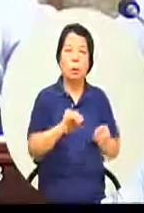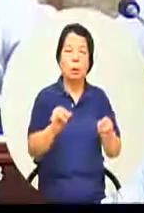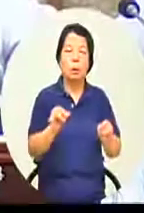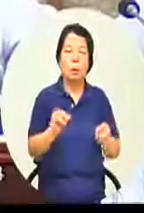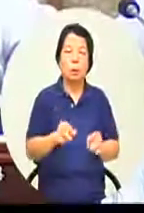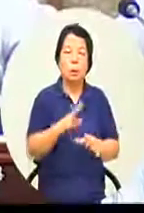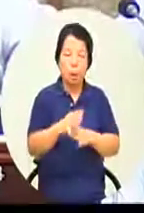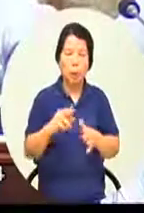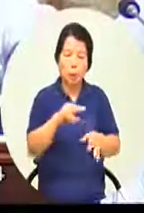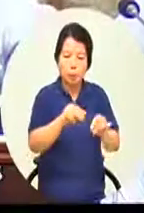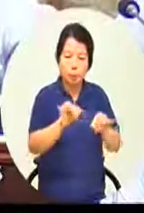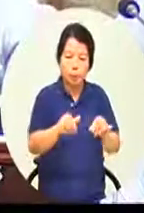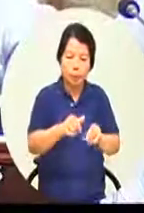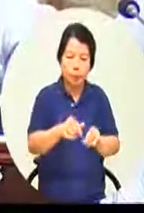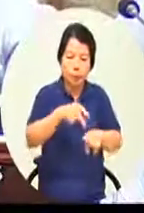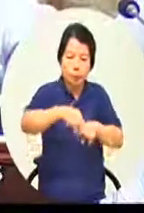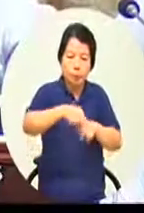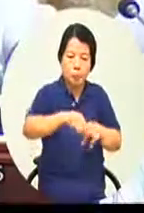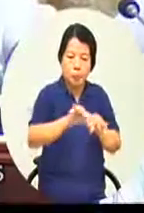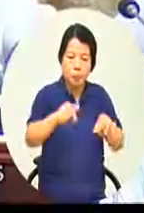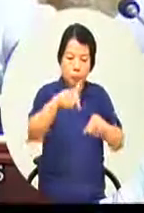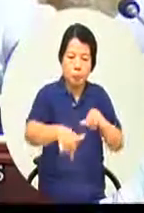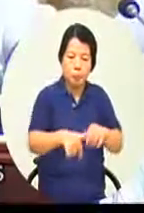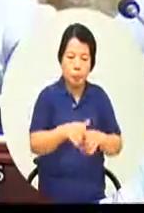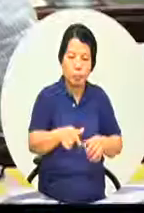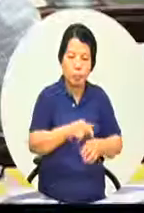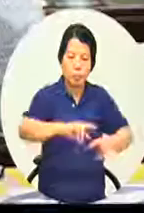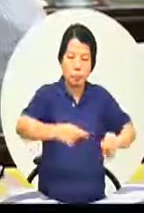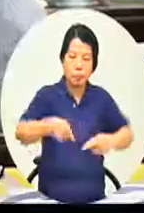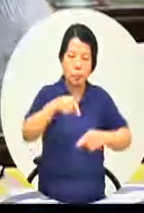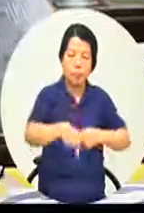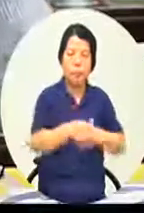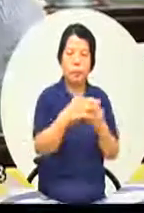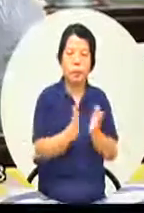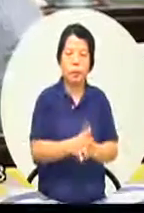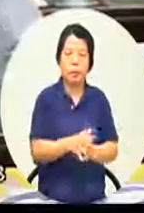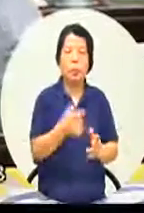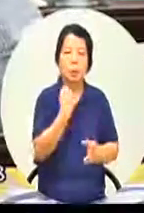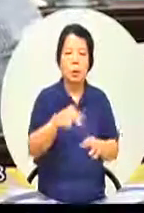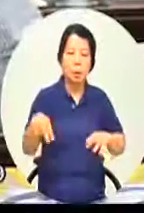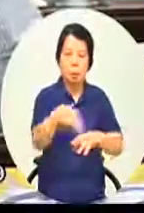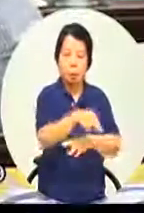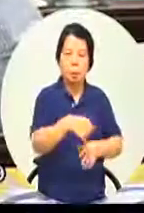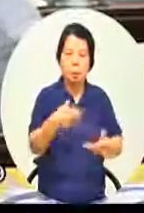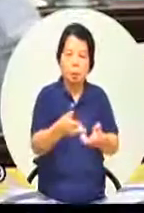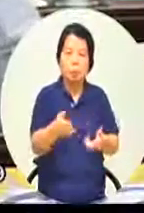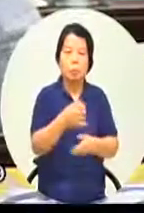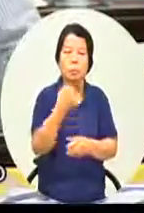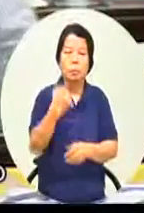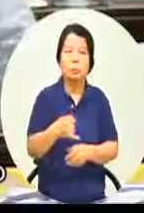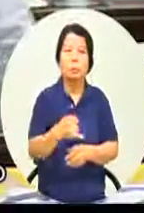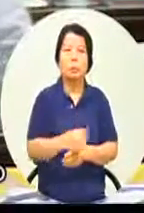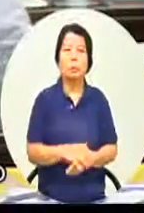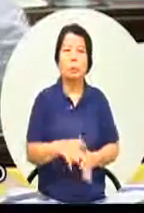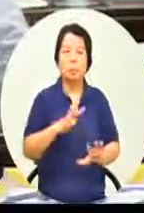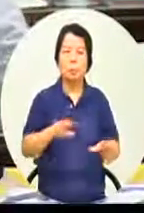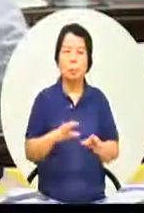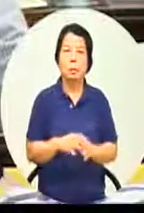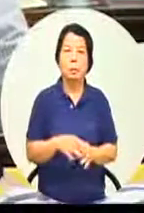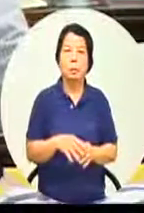会过得了。 那其实再来，我想请要跟局长确认的就是说，其实铁路地下化